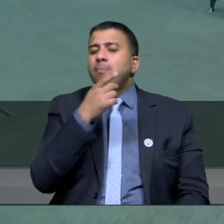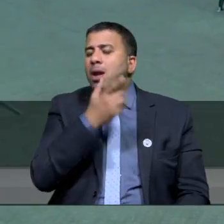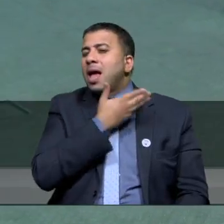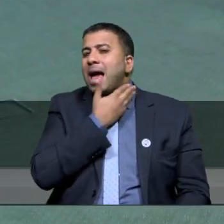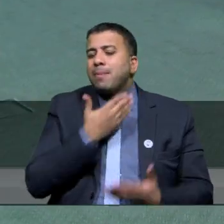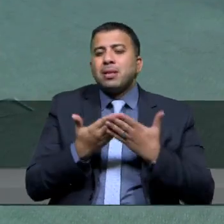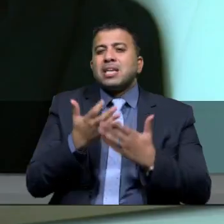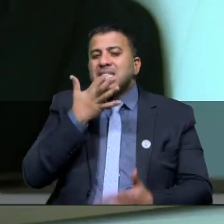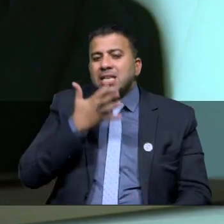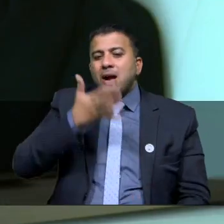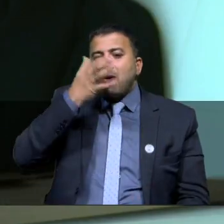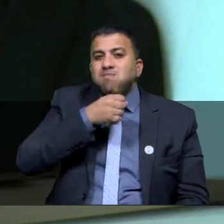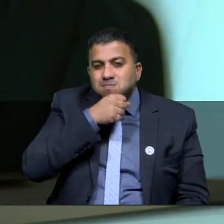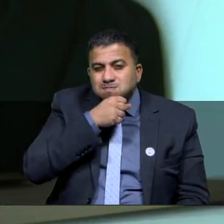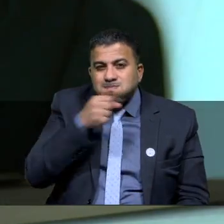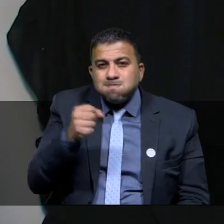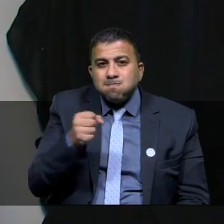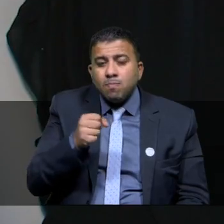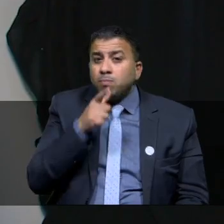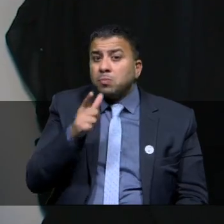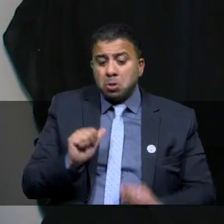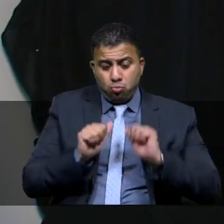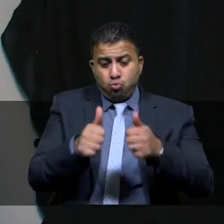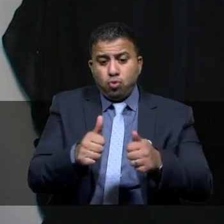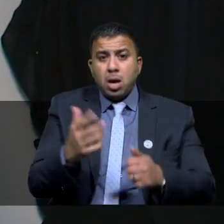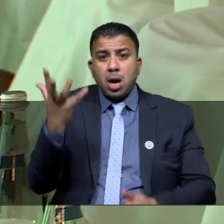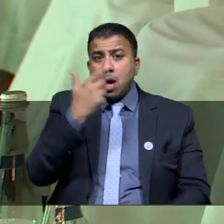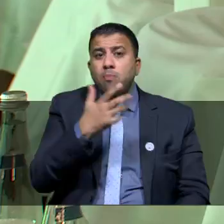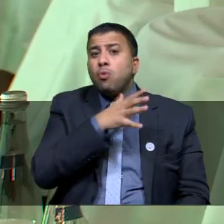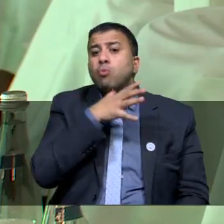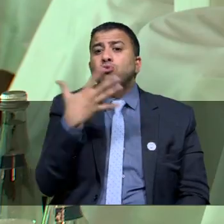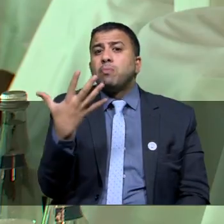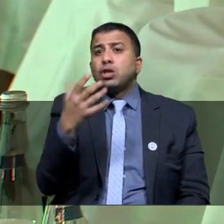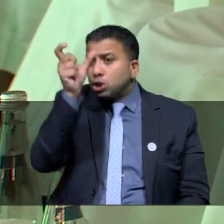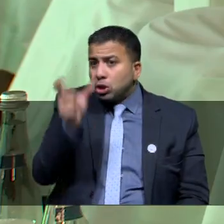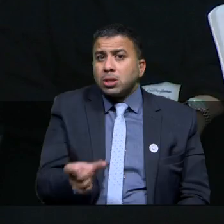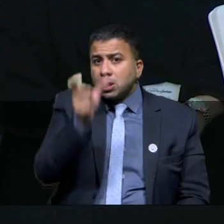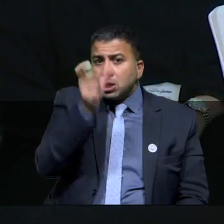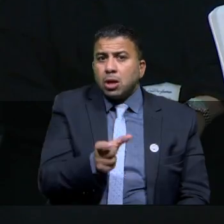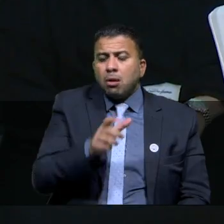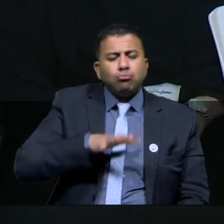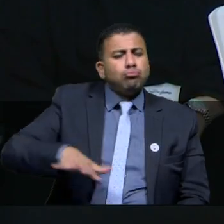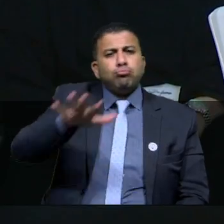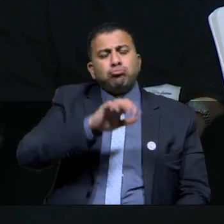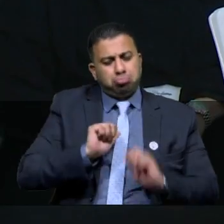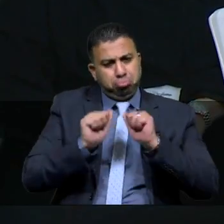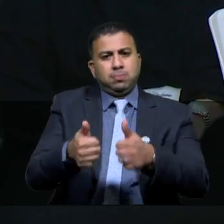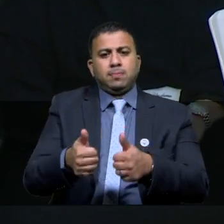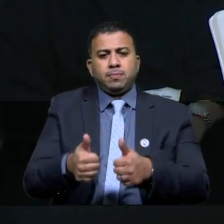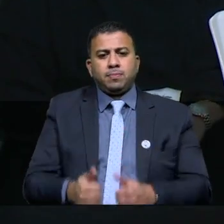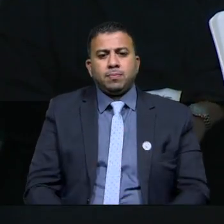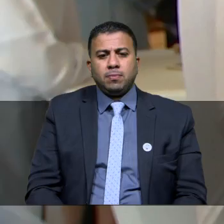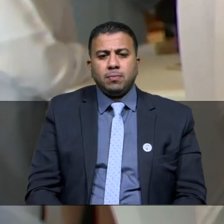كبار السن الذي شارك فيه أكثر من 500 شخص من مختلف شرائح المجتمع.